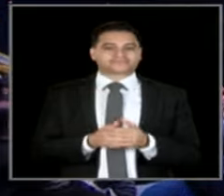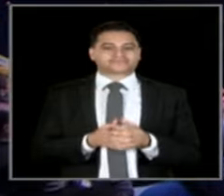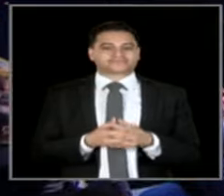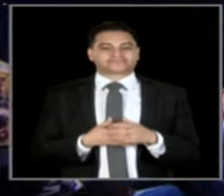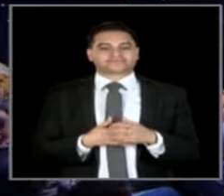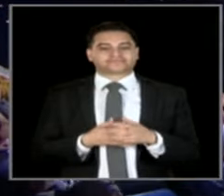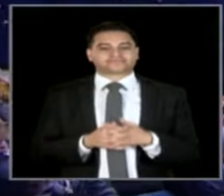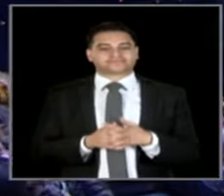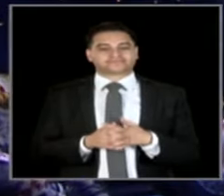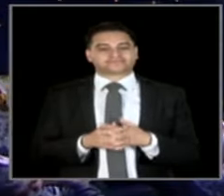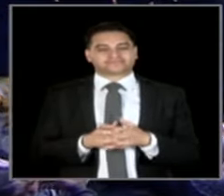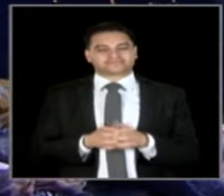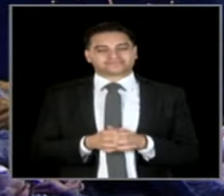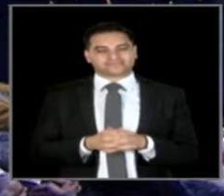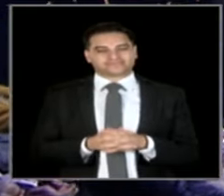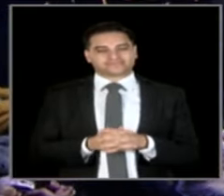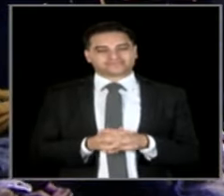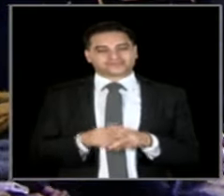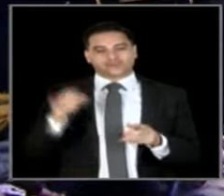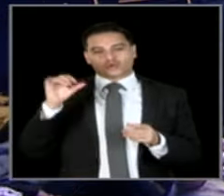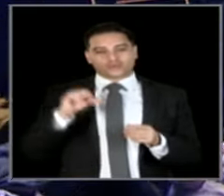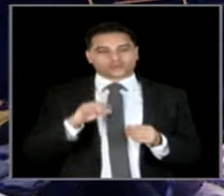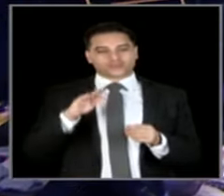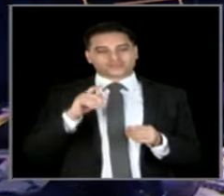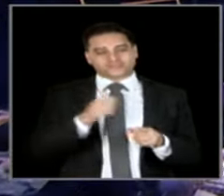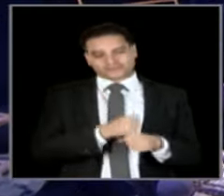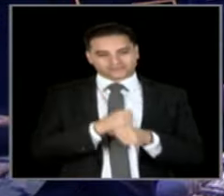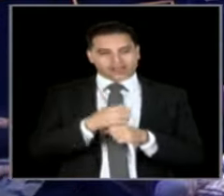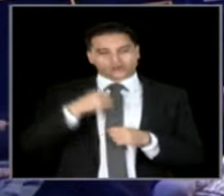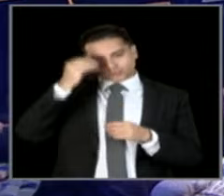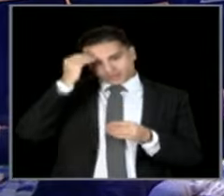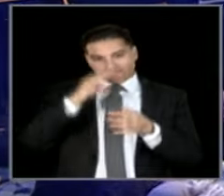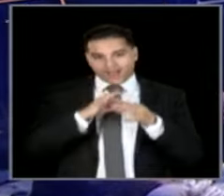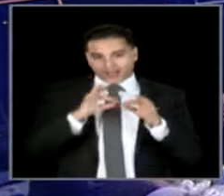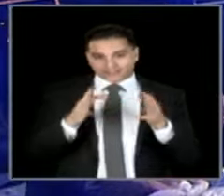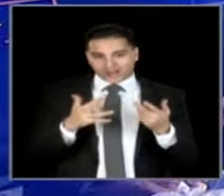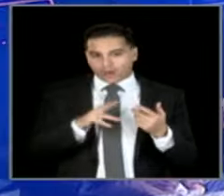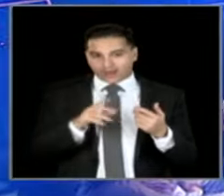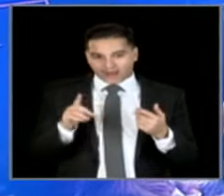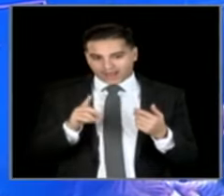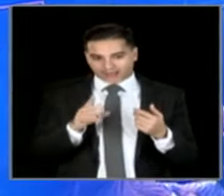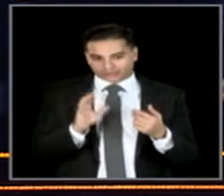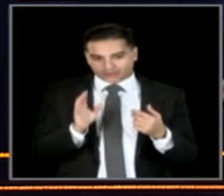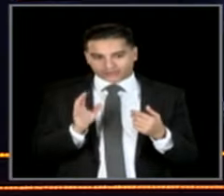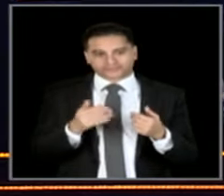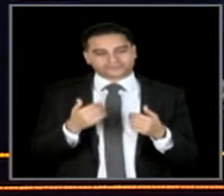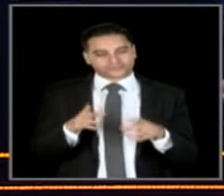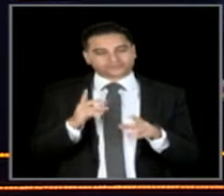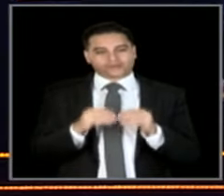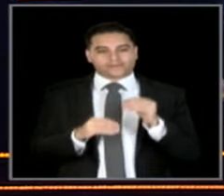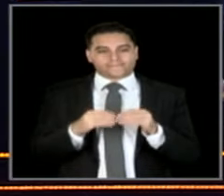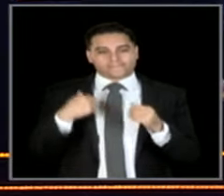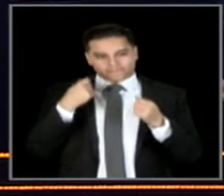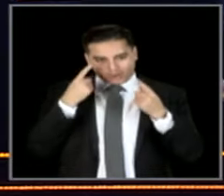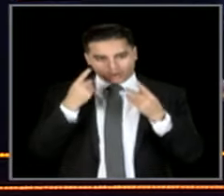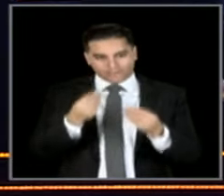لينا تعالى يا يوسف عايز تعرف ايه اللي حصل ولا لا لا طيب هقولك على معلومه